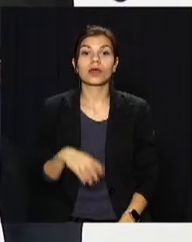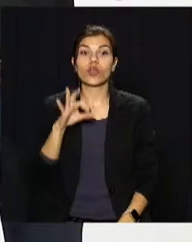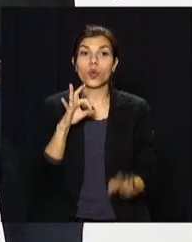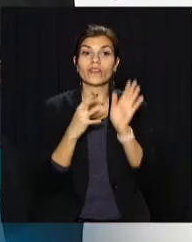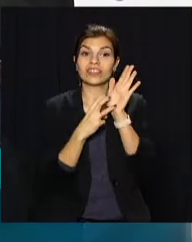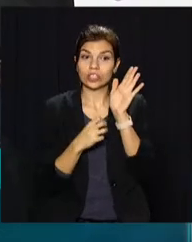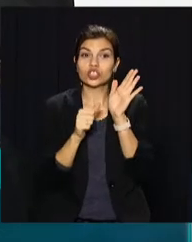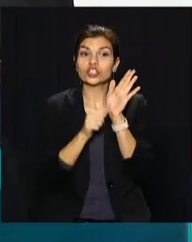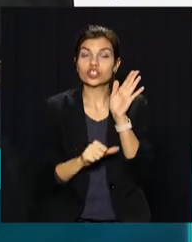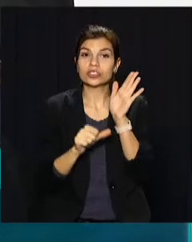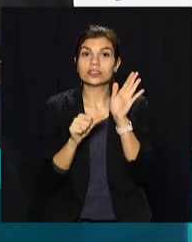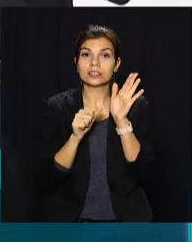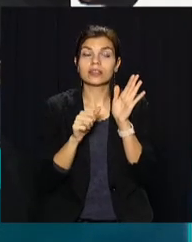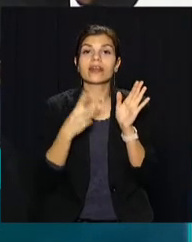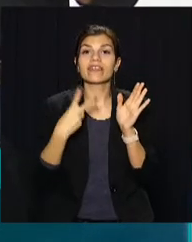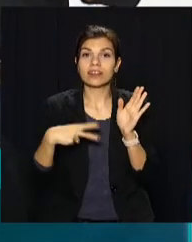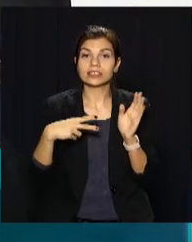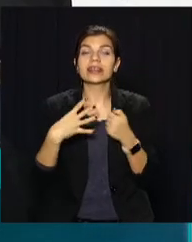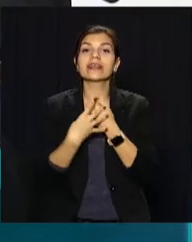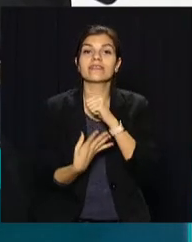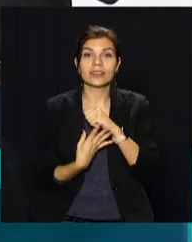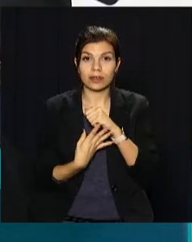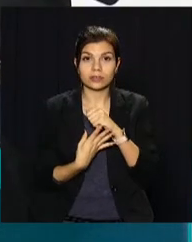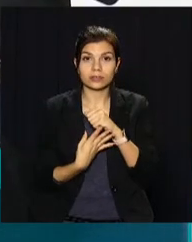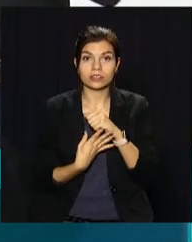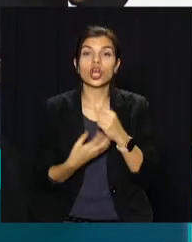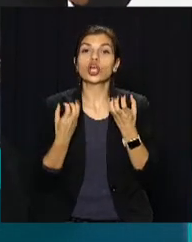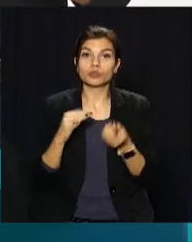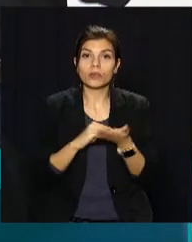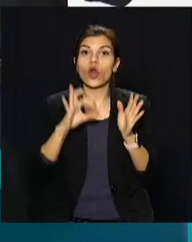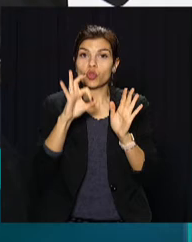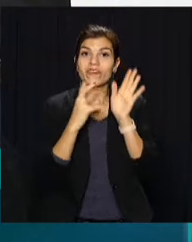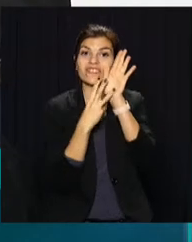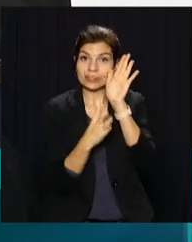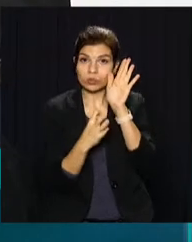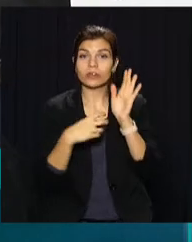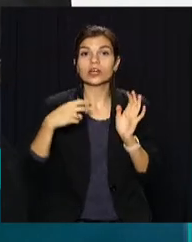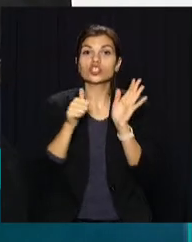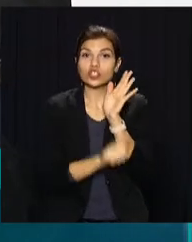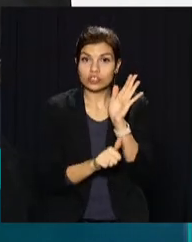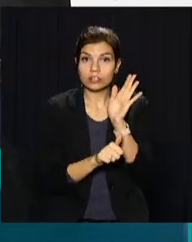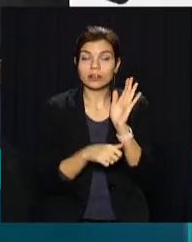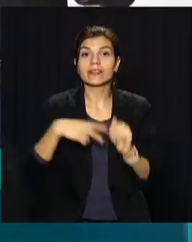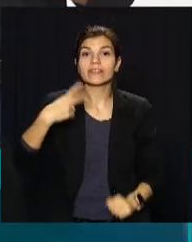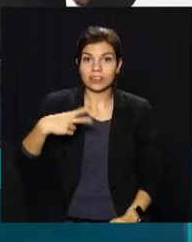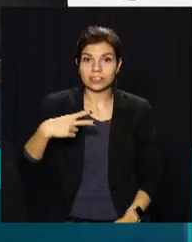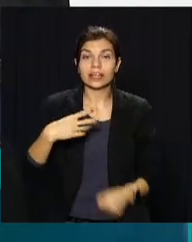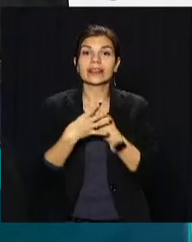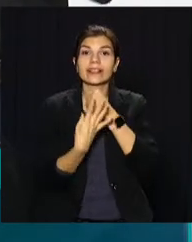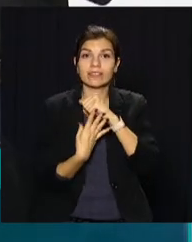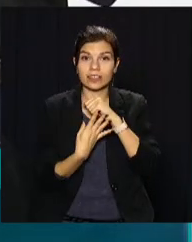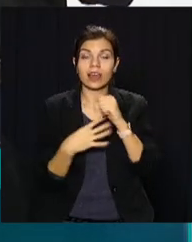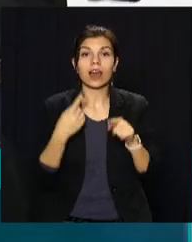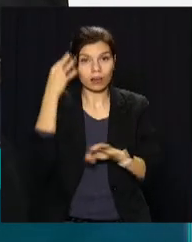0800 60 20 19. Ще раз кажу, 0800 60 20